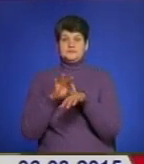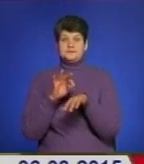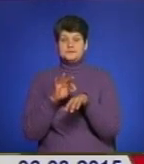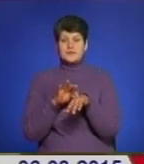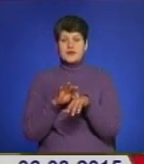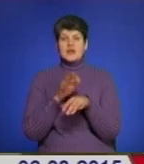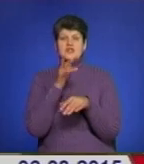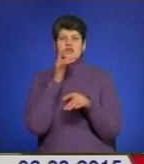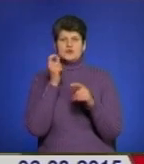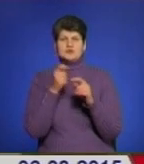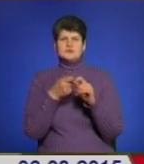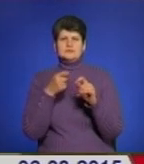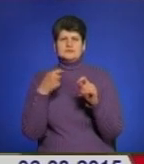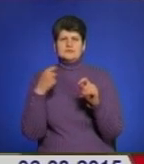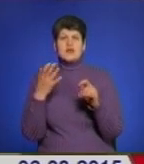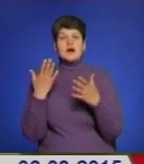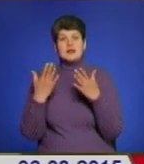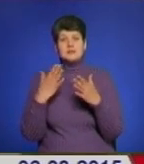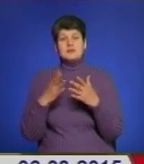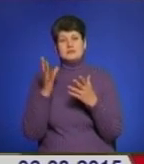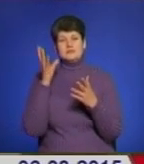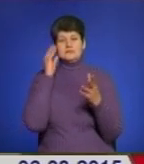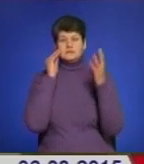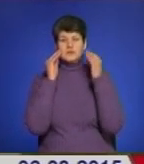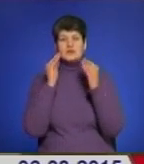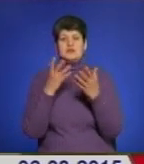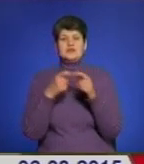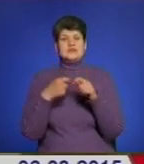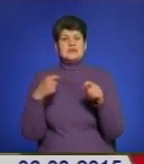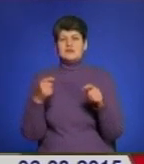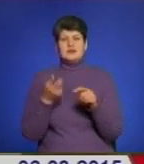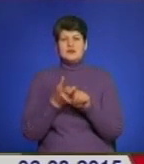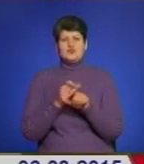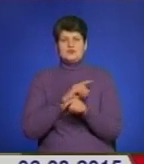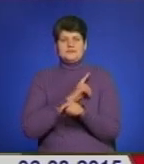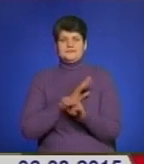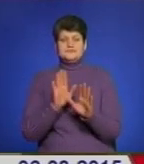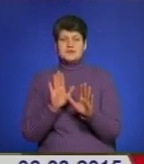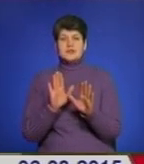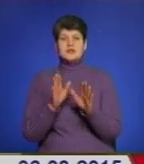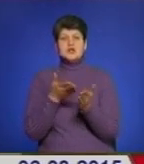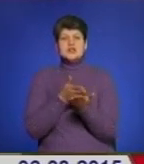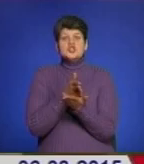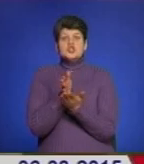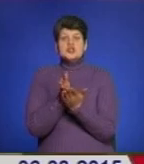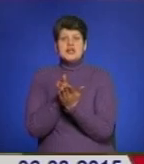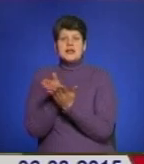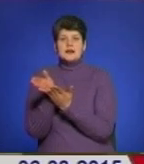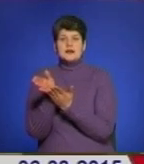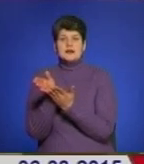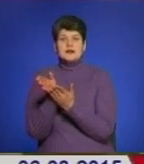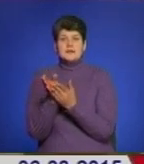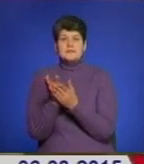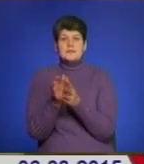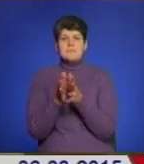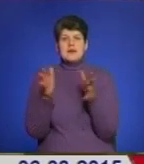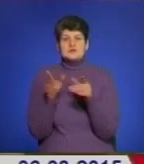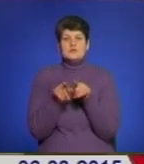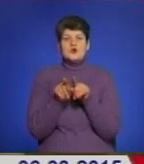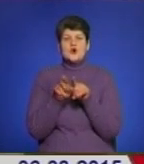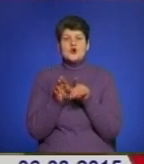трошки затягнеться, але ми також це рахували, що він затягнеться незначно. Шляхи евакуації максимум розведені, те,